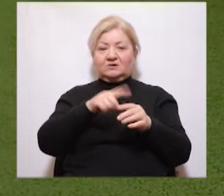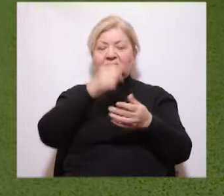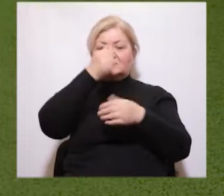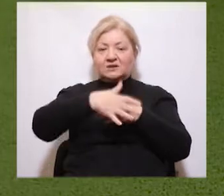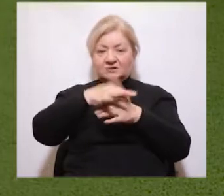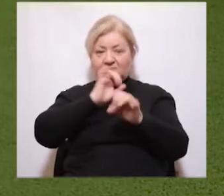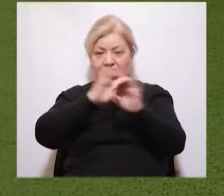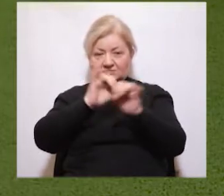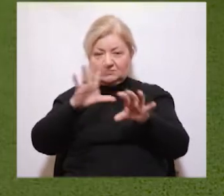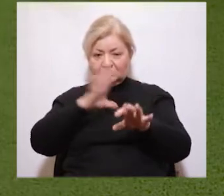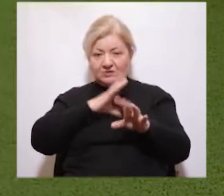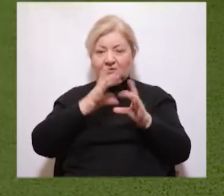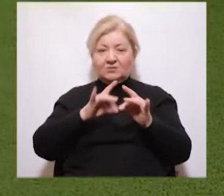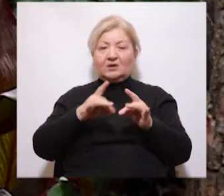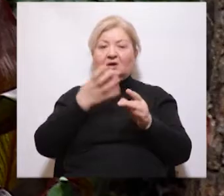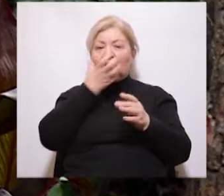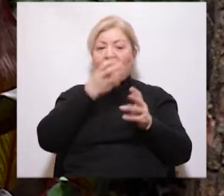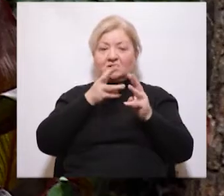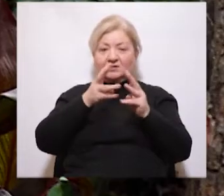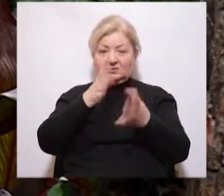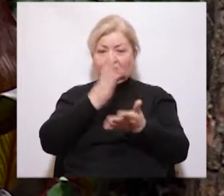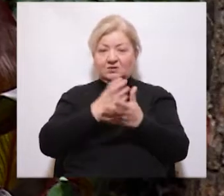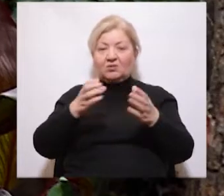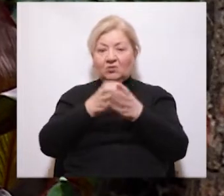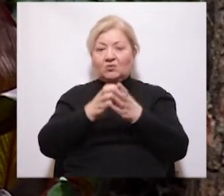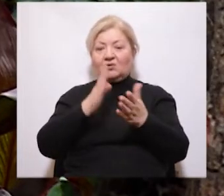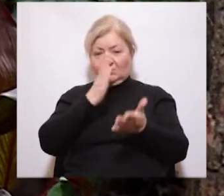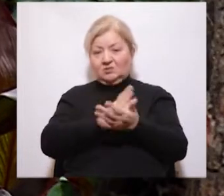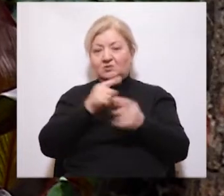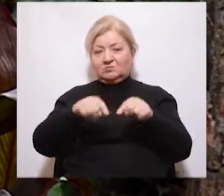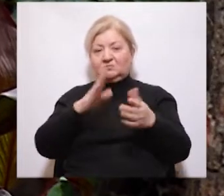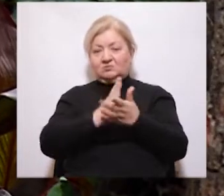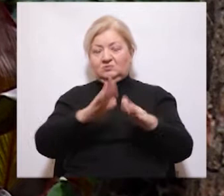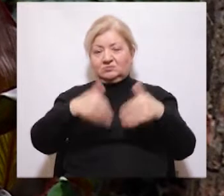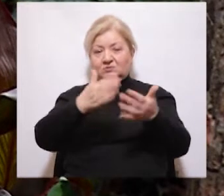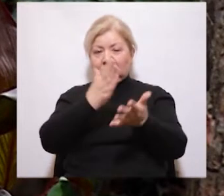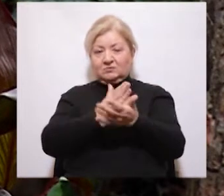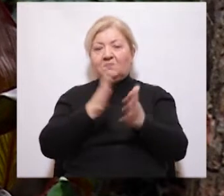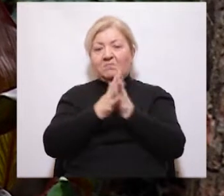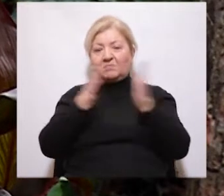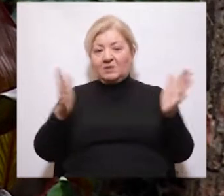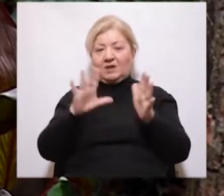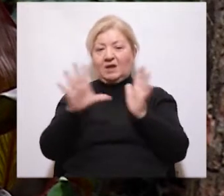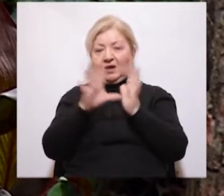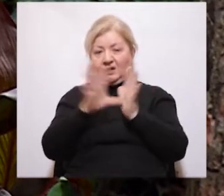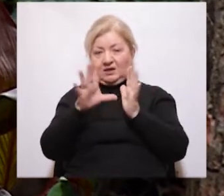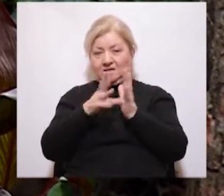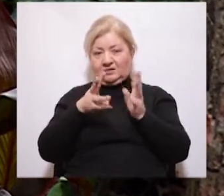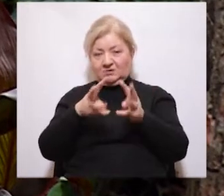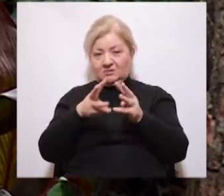მოპოვების ძირითადი ცენტრები. თუმცა სათბობ ენერგეტიკული კომპლექსი ჩვენს ქვეყანაში მაინც წარმოდგენილი არის უფრო